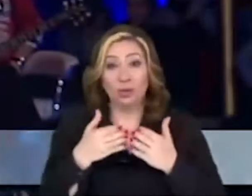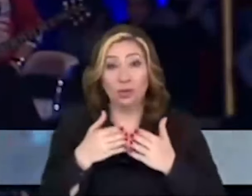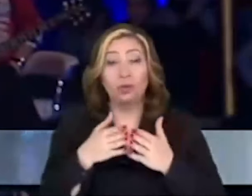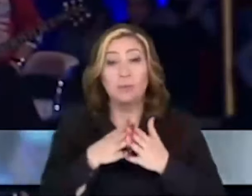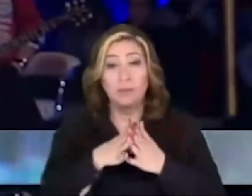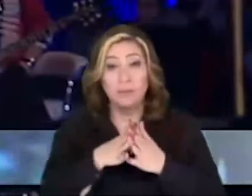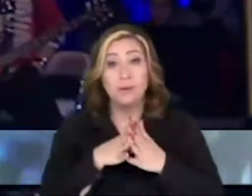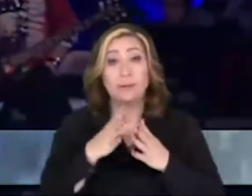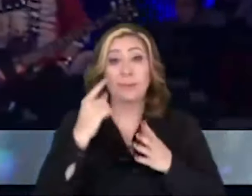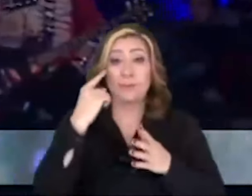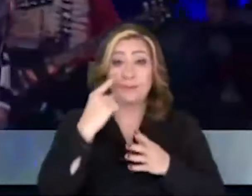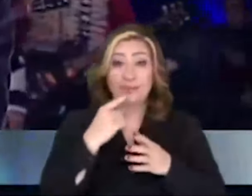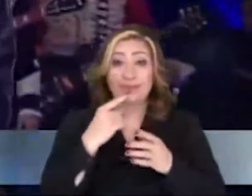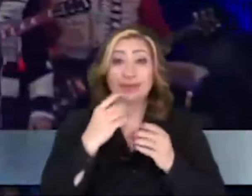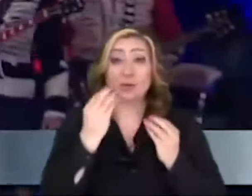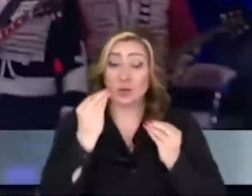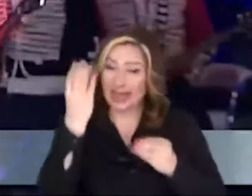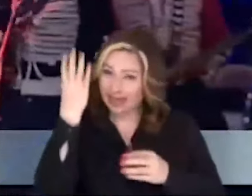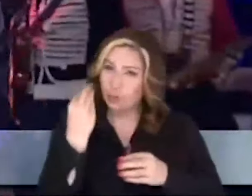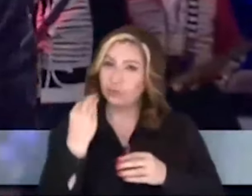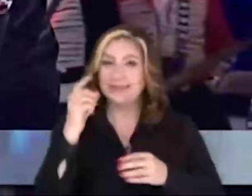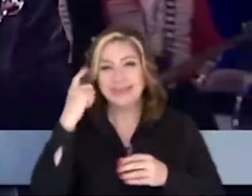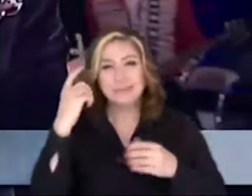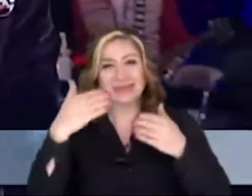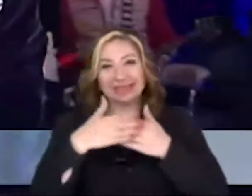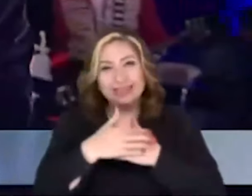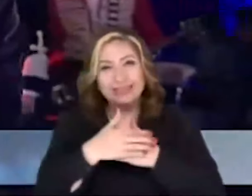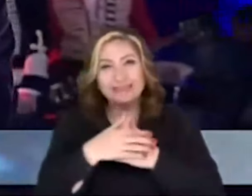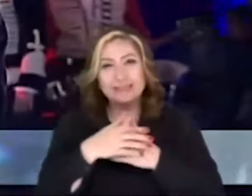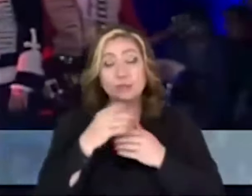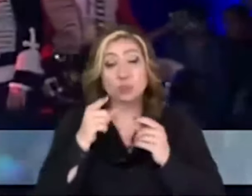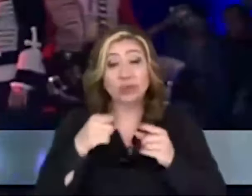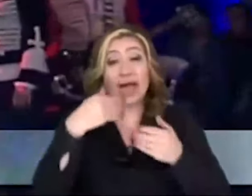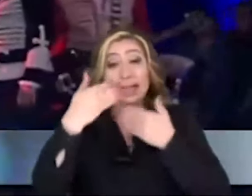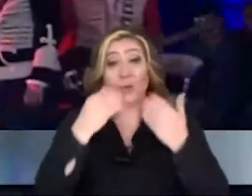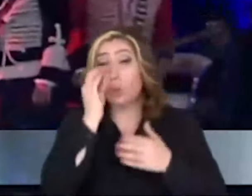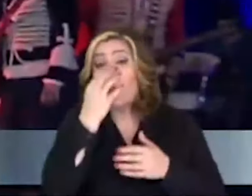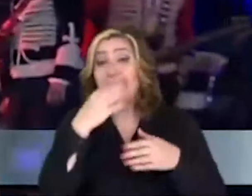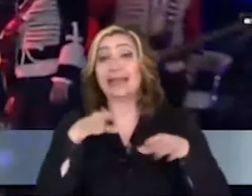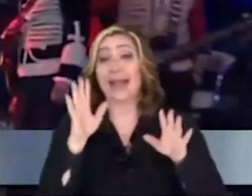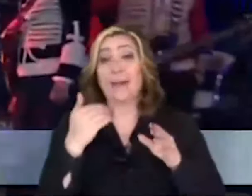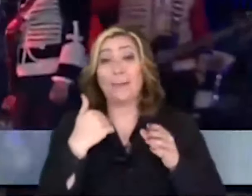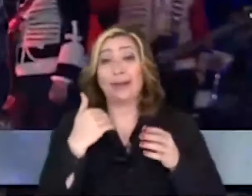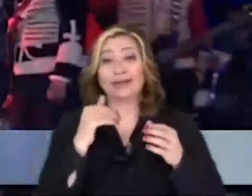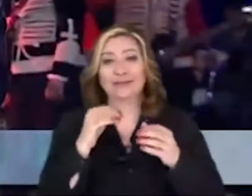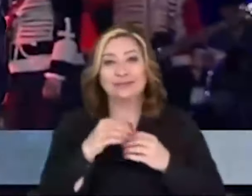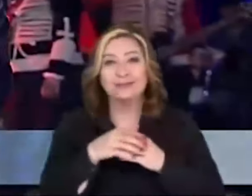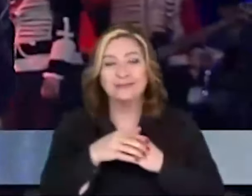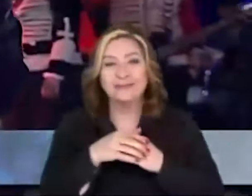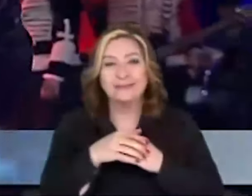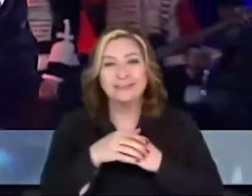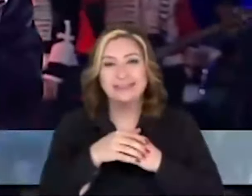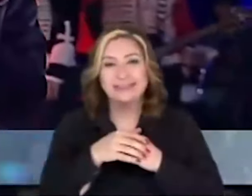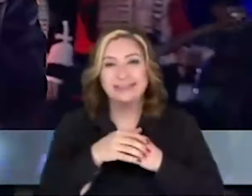Yenişehir, Hacıahmet mahallede. Bakın. Arıza meydana geldi. Çok iyi anlıyorum. Tahmini gece saat. Bütün bunları sayarken tabii ki kolay değil. Bana icap ediyorsun. Sayın abonemiz,